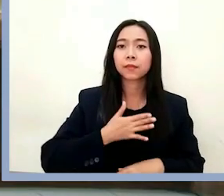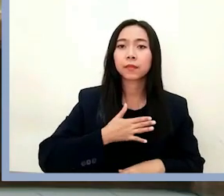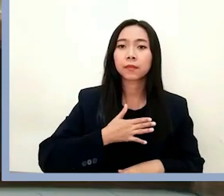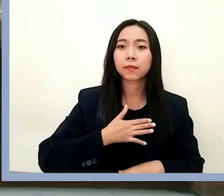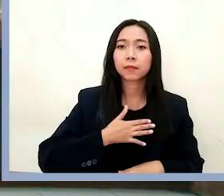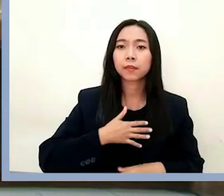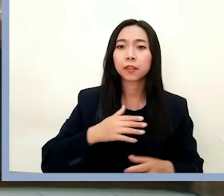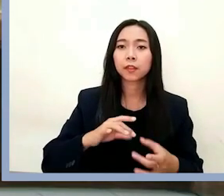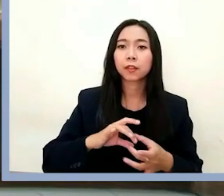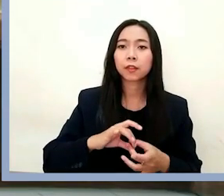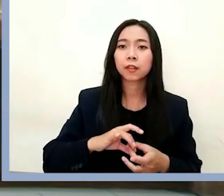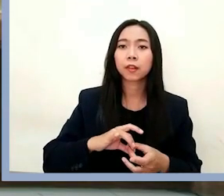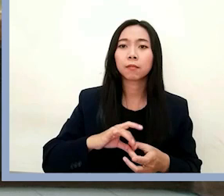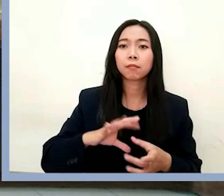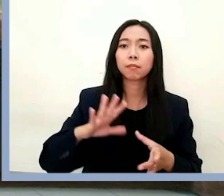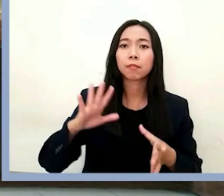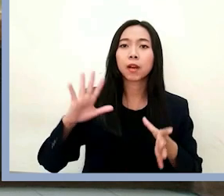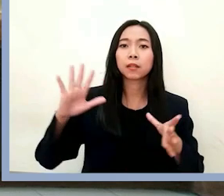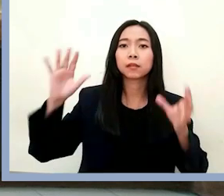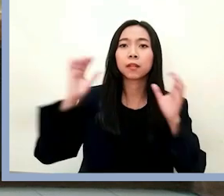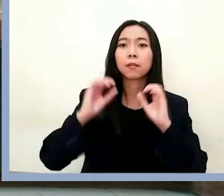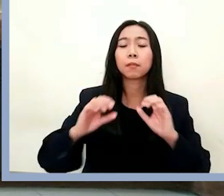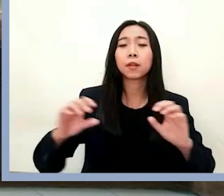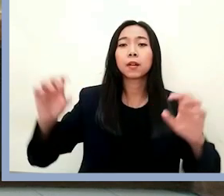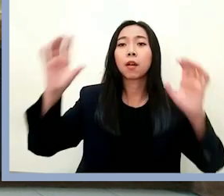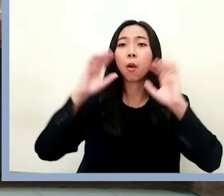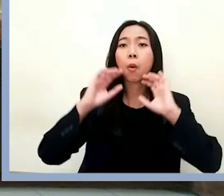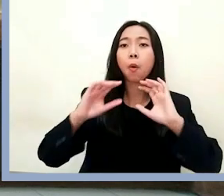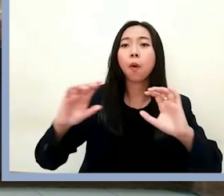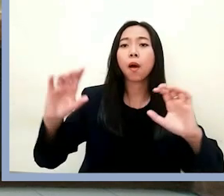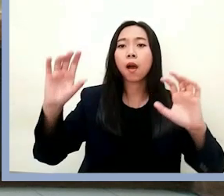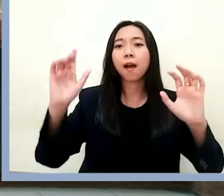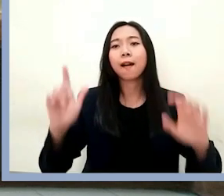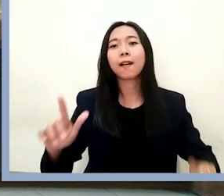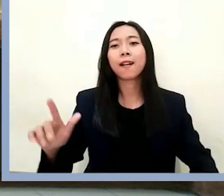sehingga kulepas dan bersoraklah